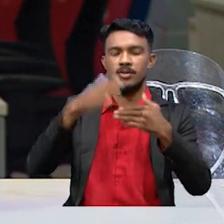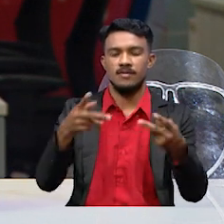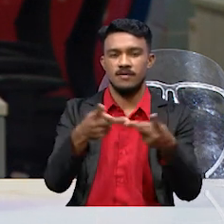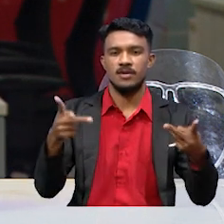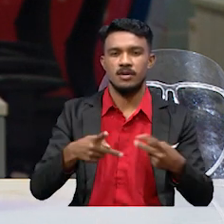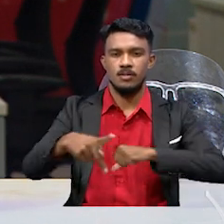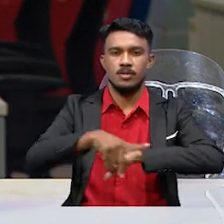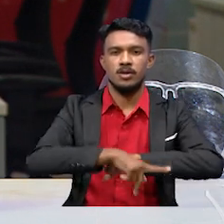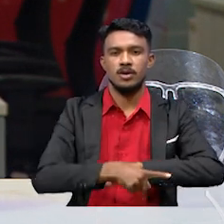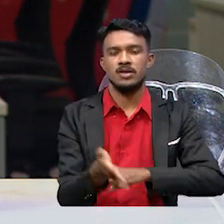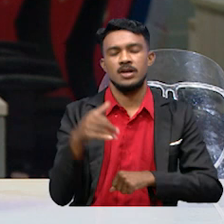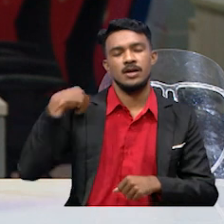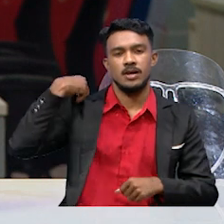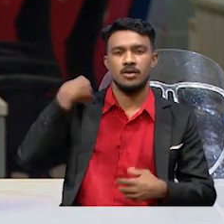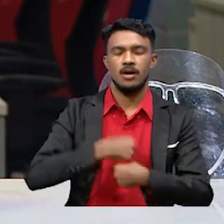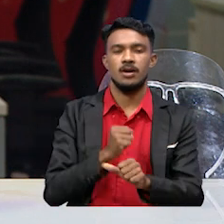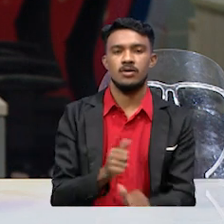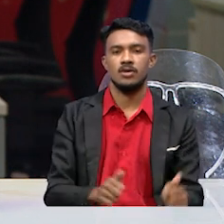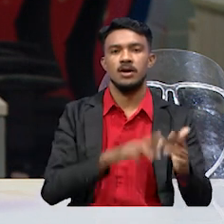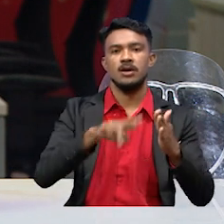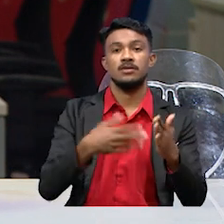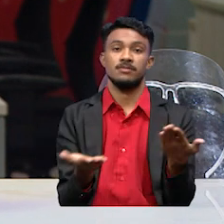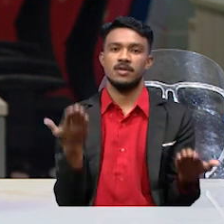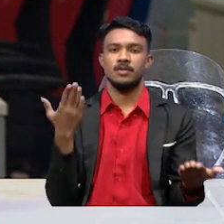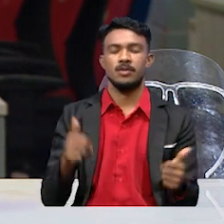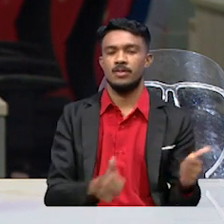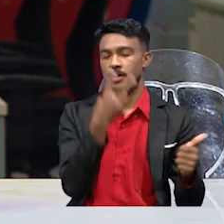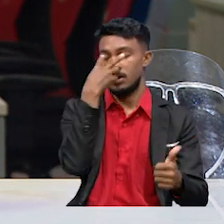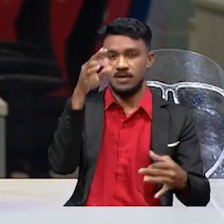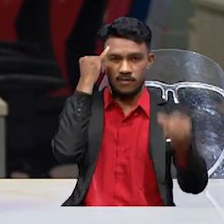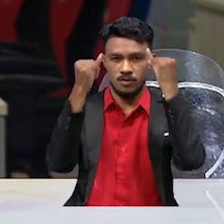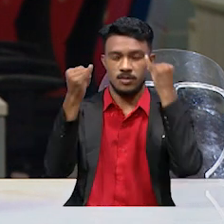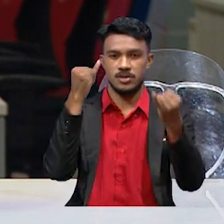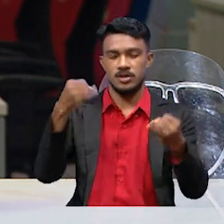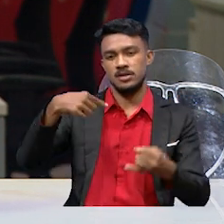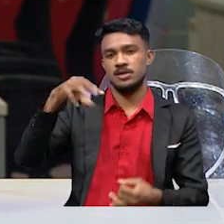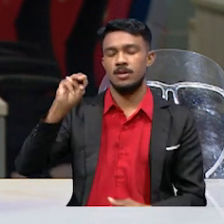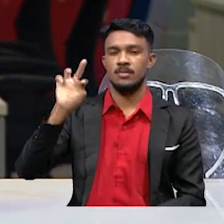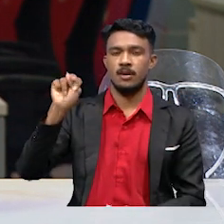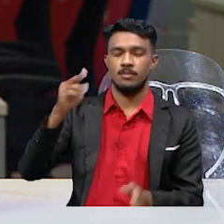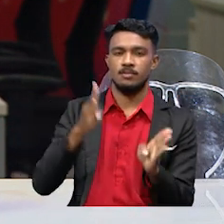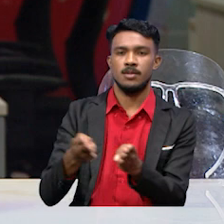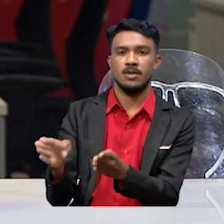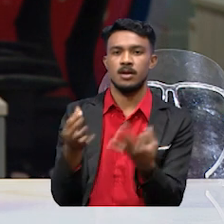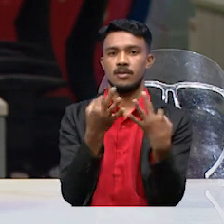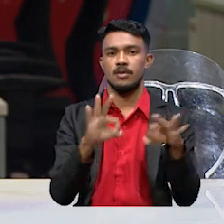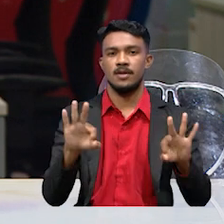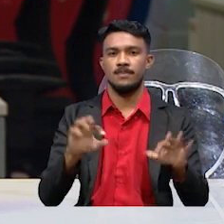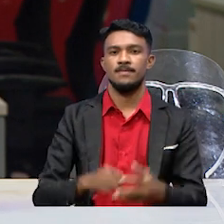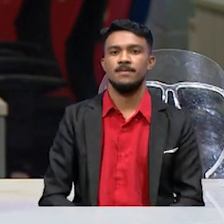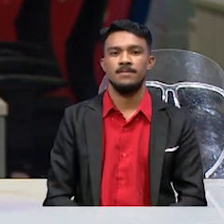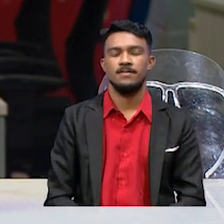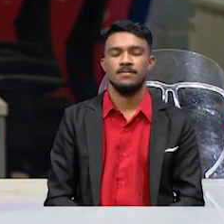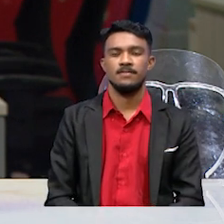sira kumpri kalai regra sira ne. Tirmai ita kampanye pakote informasaun ne be ekipa GMN preparona.